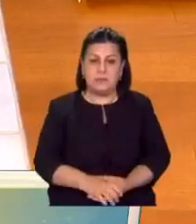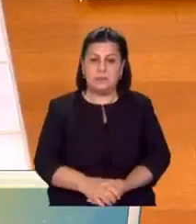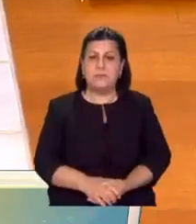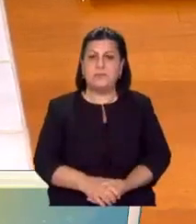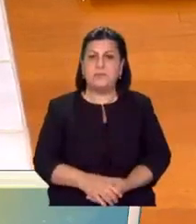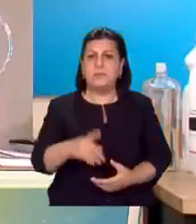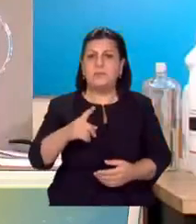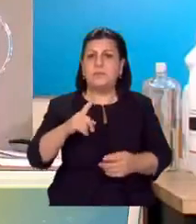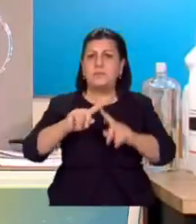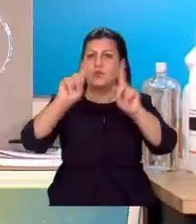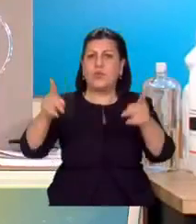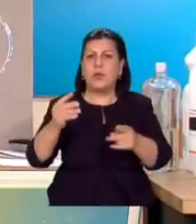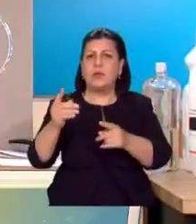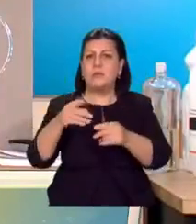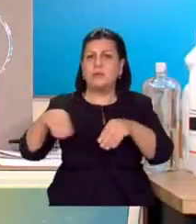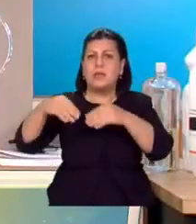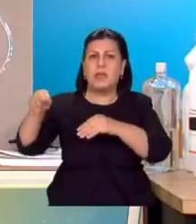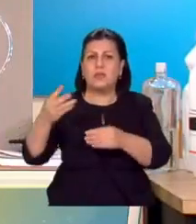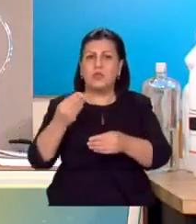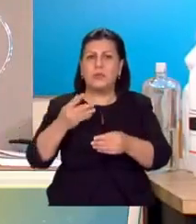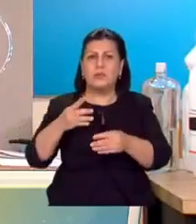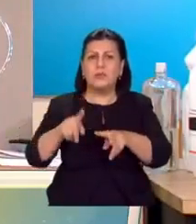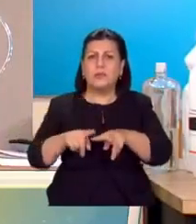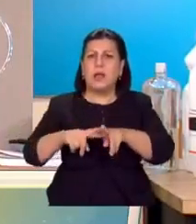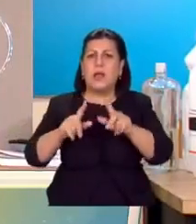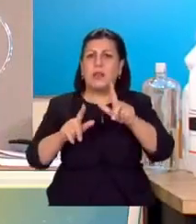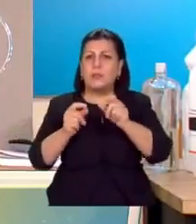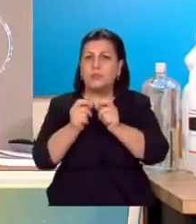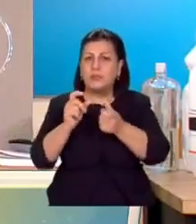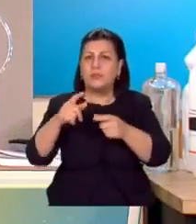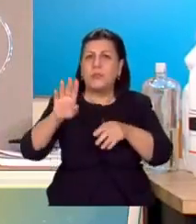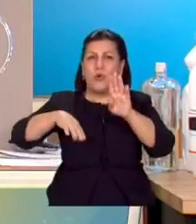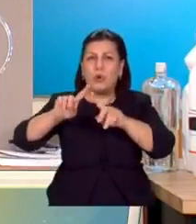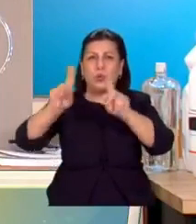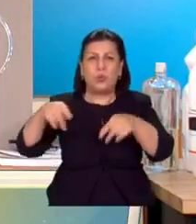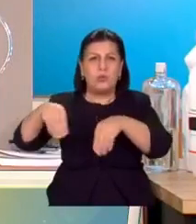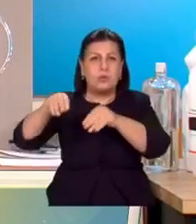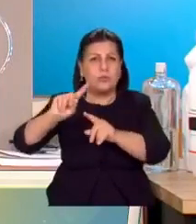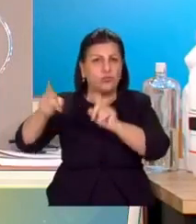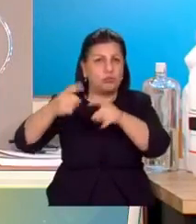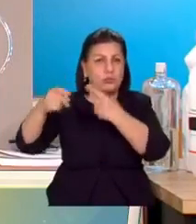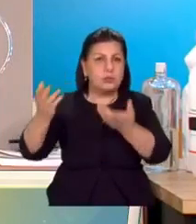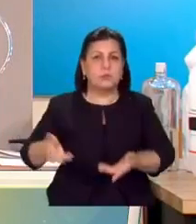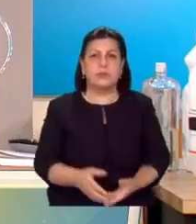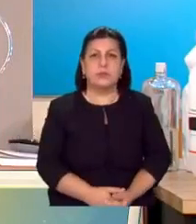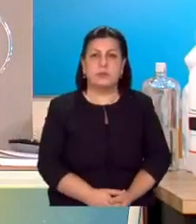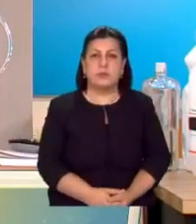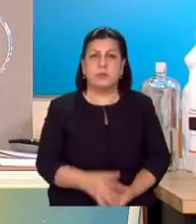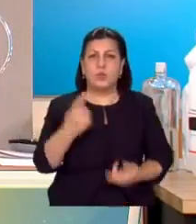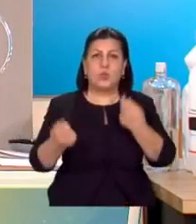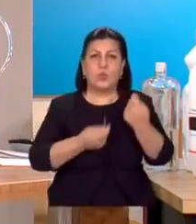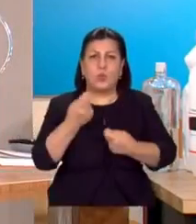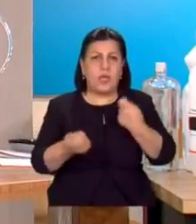şeyler de bulabilirsiniz Hırdavat vesaire satan Nalbur dükkanlarda bulabilirsiniz Ondan sonra